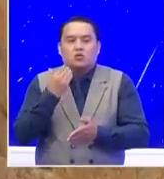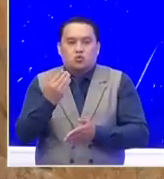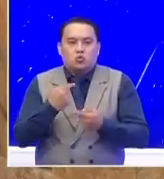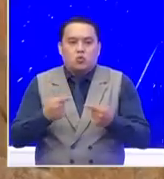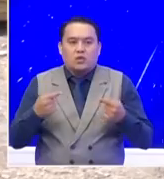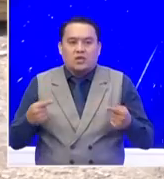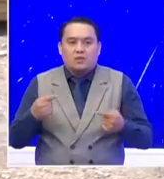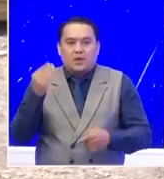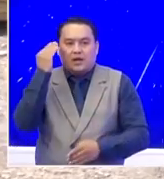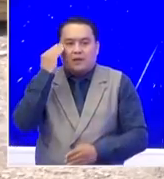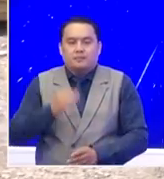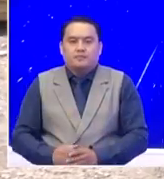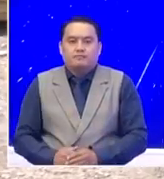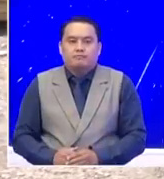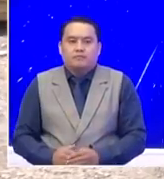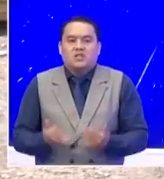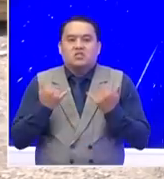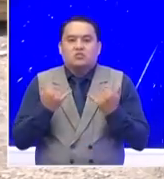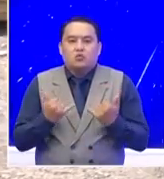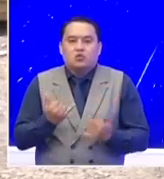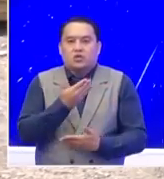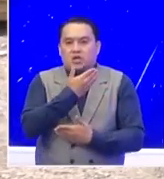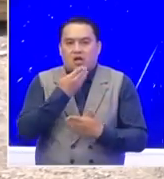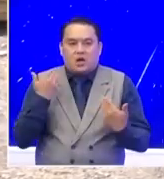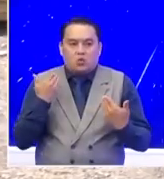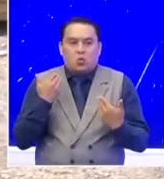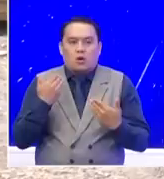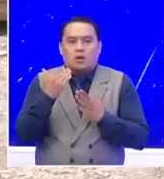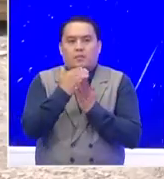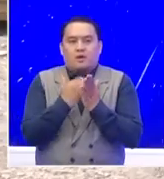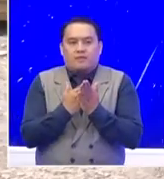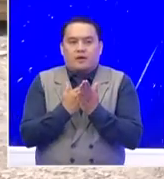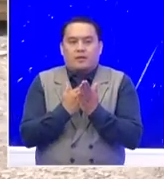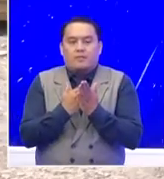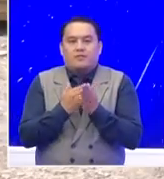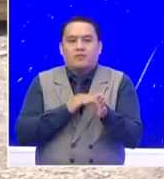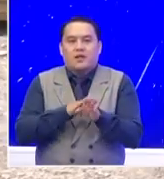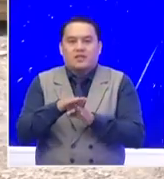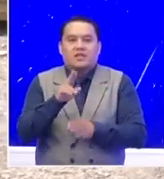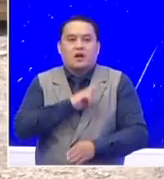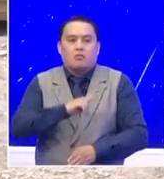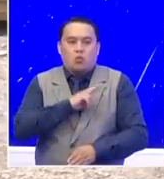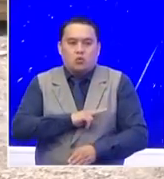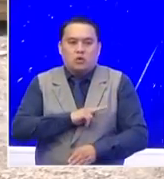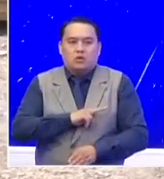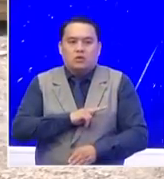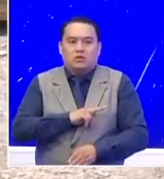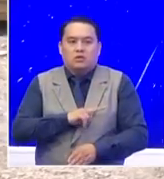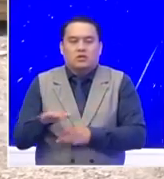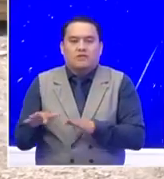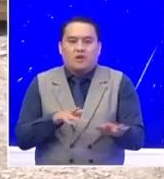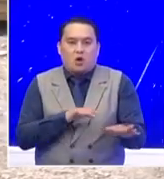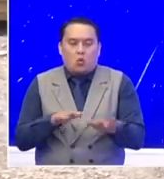других моментов. На сегодняшний день нет графика производства работ, графика движения